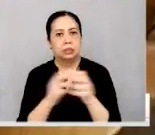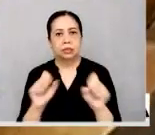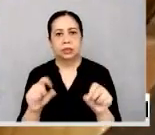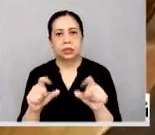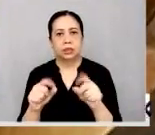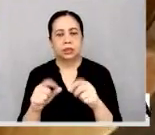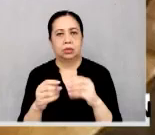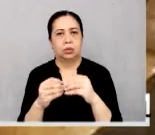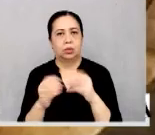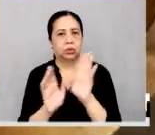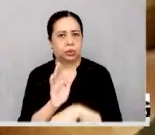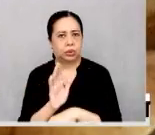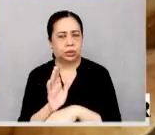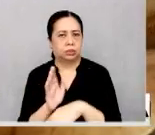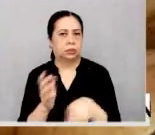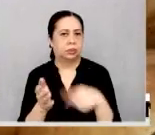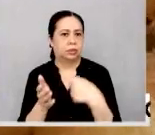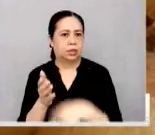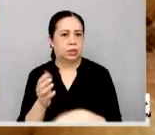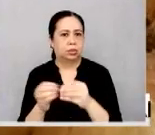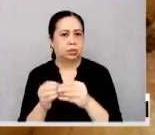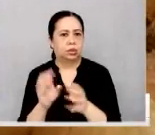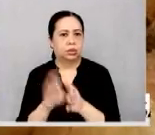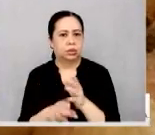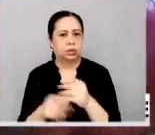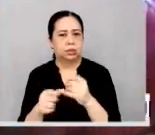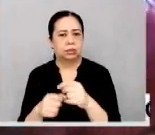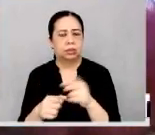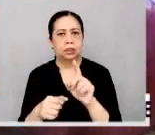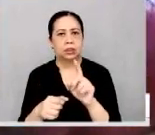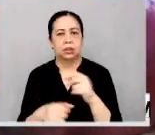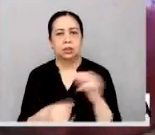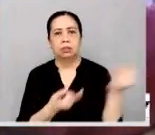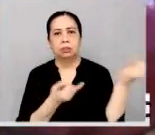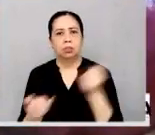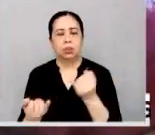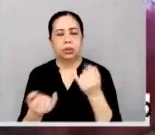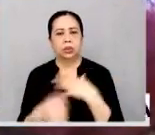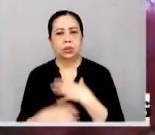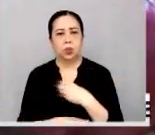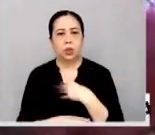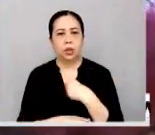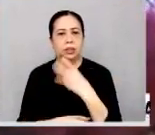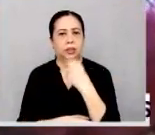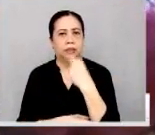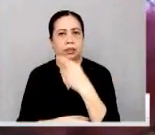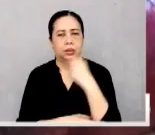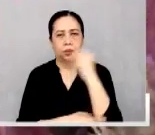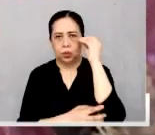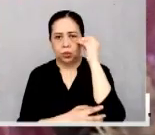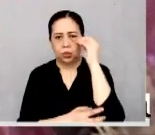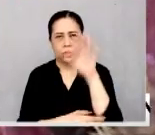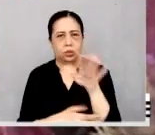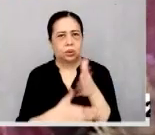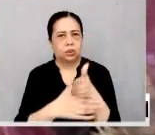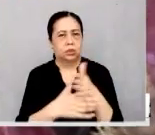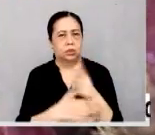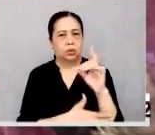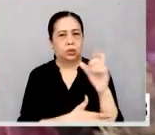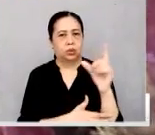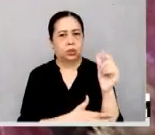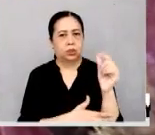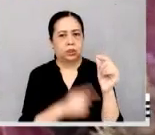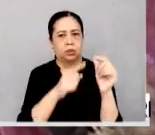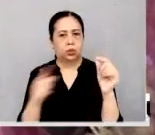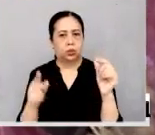ng mas mababang presyo. Mas mura naman ang kada kilo ng imported na white at red onion na naglalaro sa 120